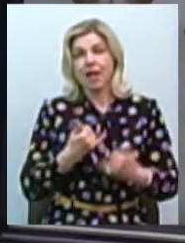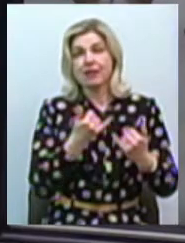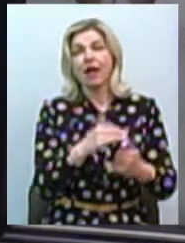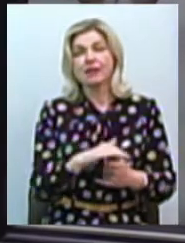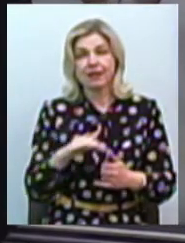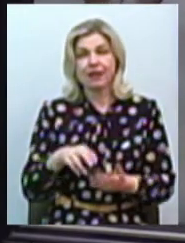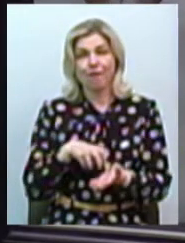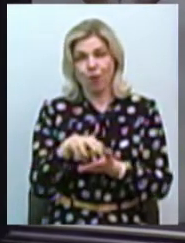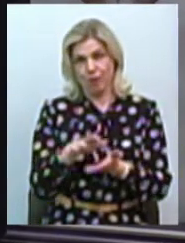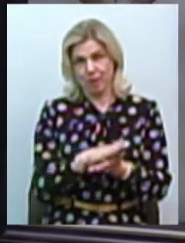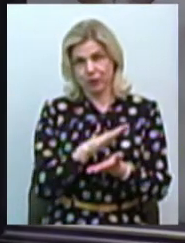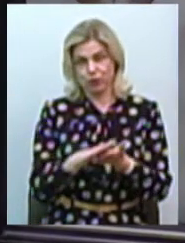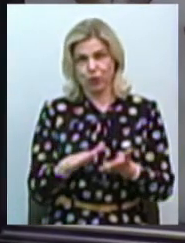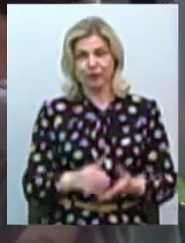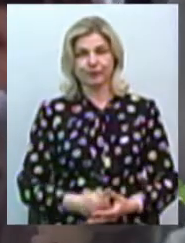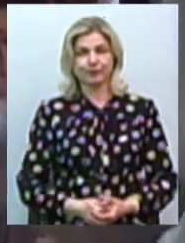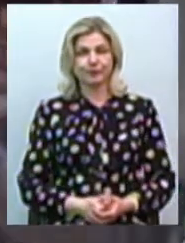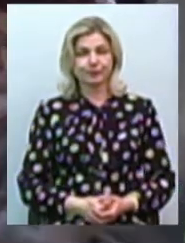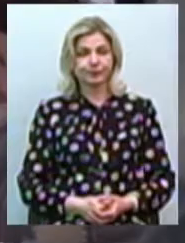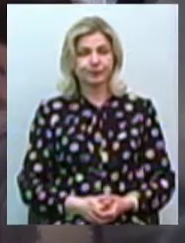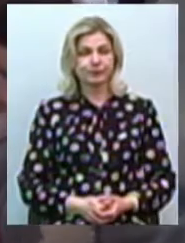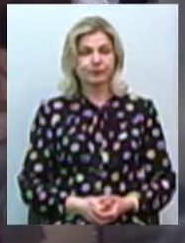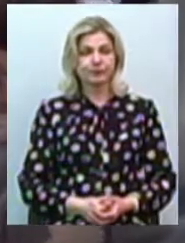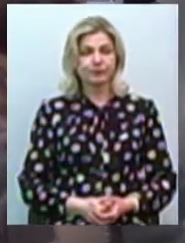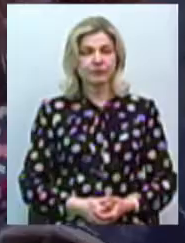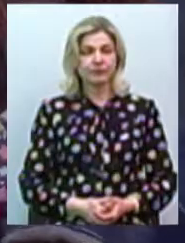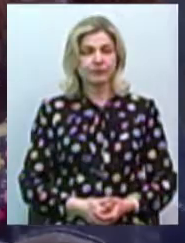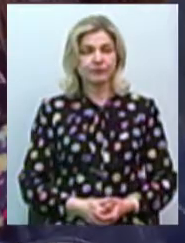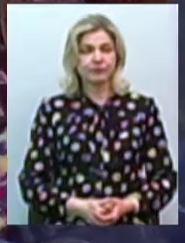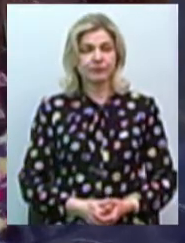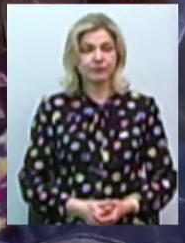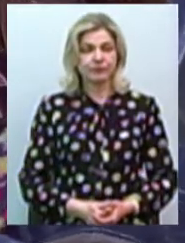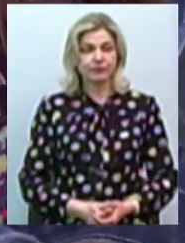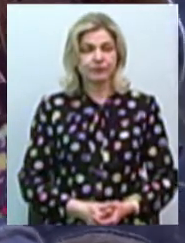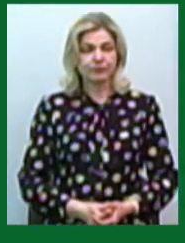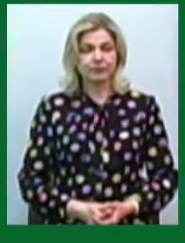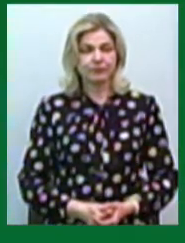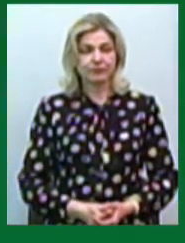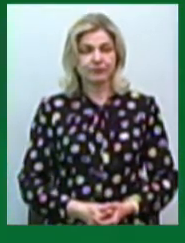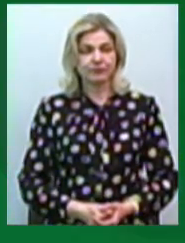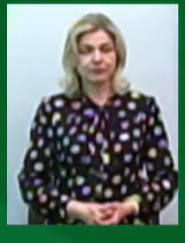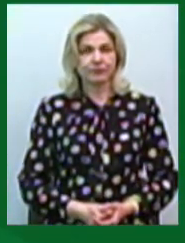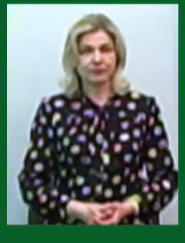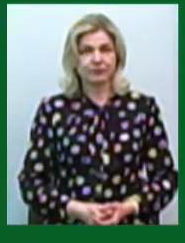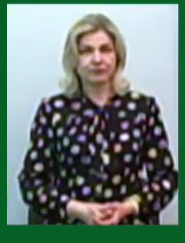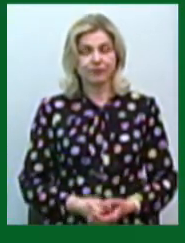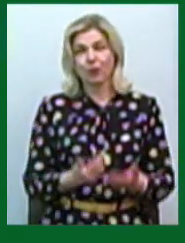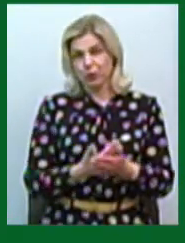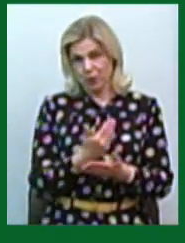сьогодні безкоштовний. Вікторія Андрушків, Юлія Філімон. Новини на Суспільному. Миколаїв.